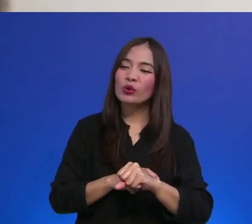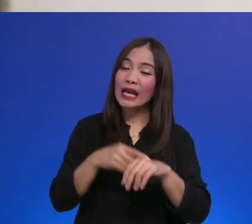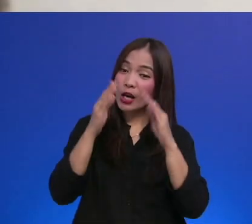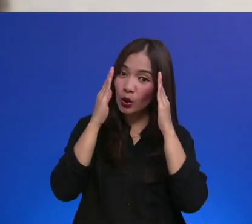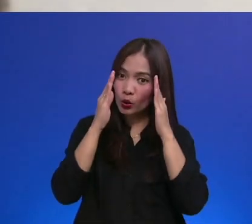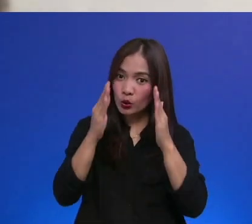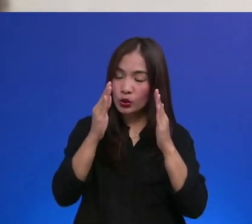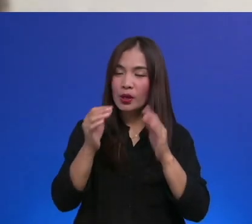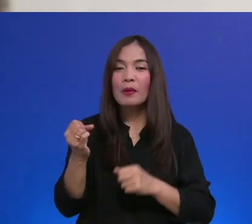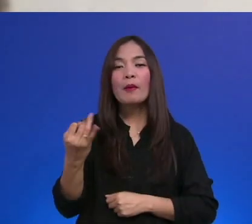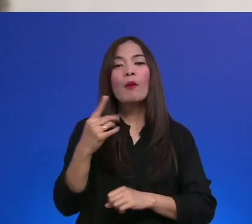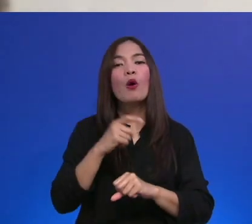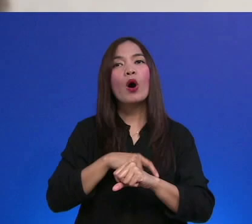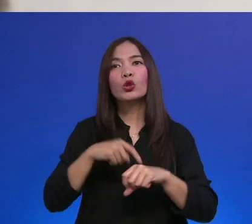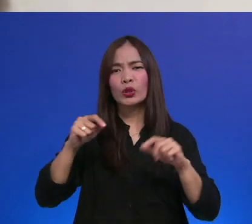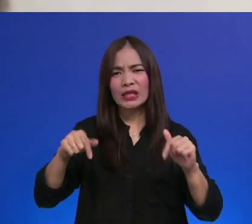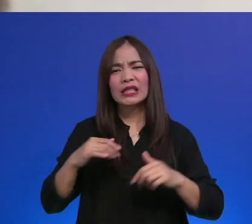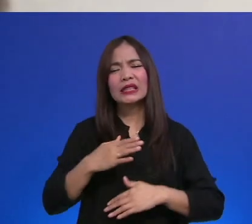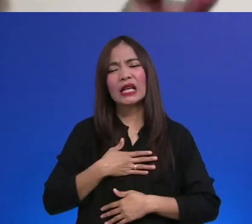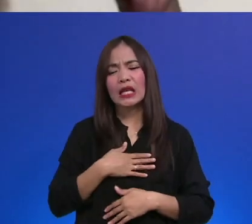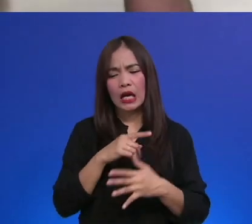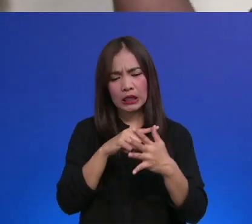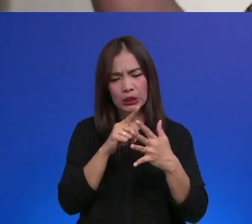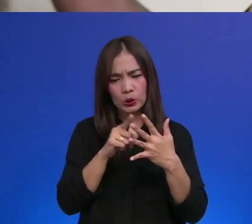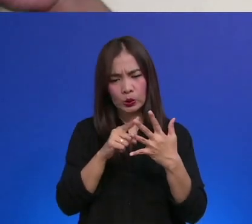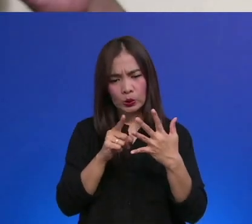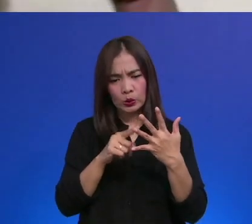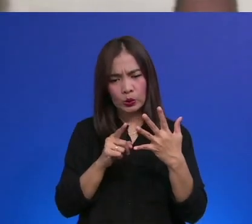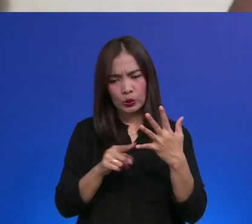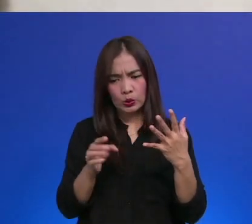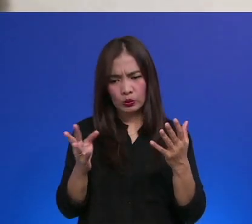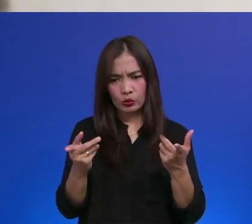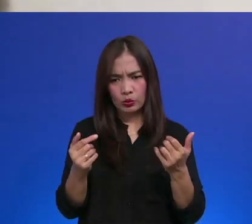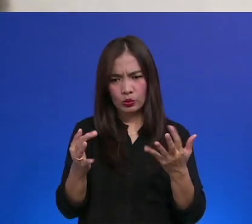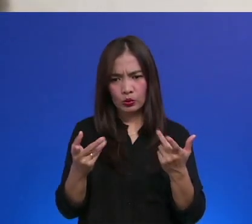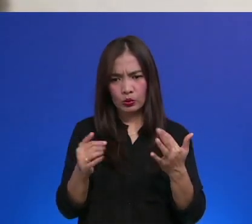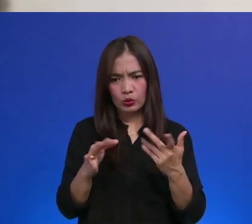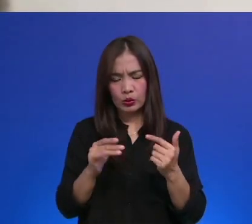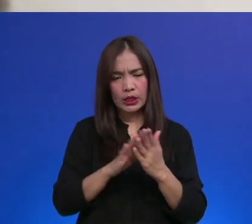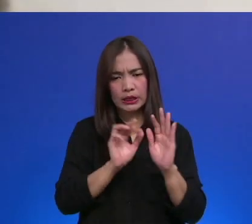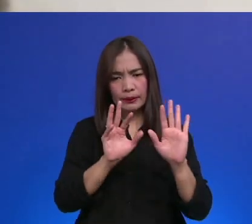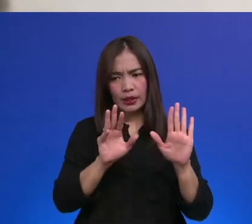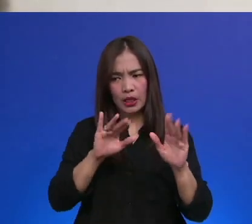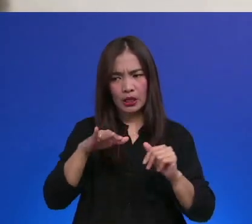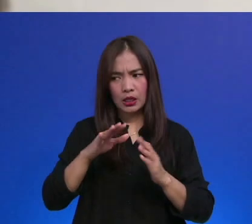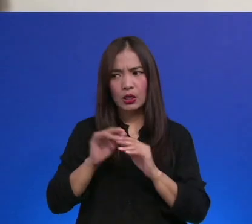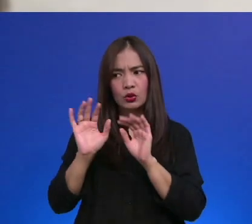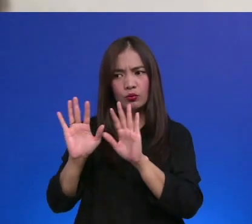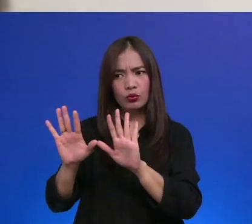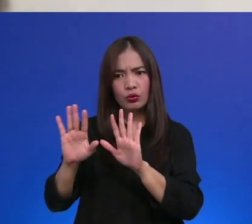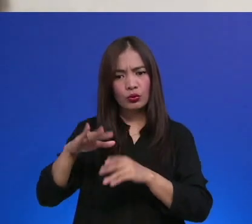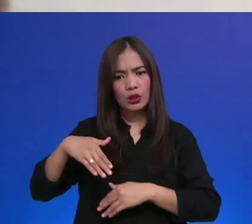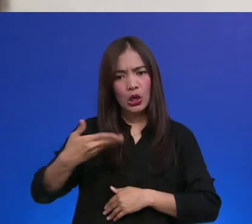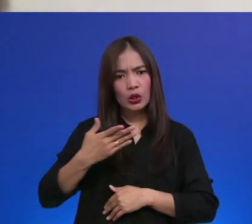beberapa waktu ini saya menghitung setiap 9 10 tahun kok saya seperti mengalami